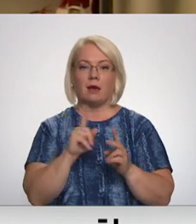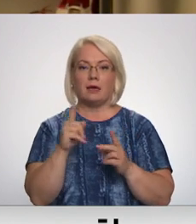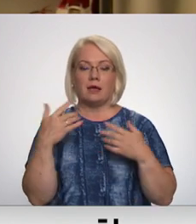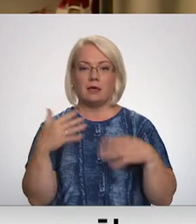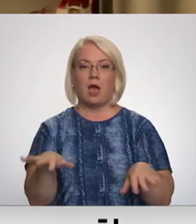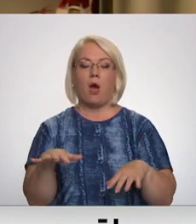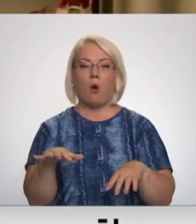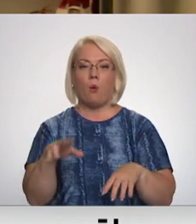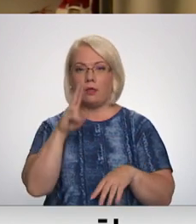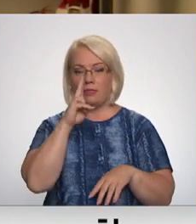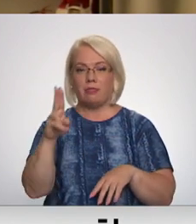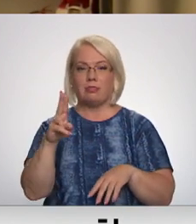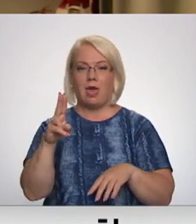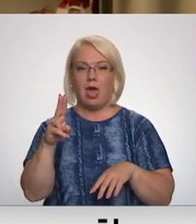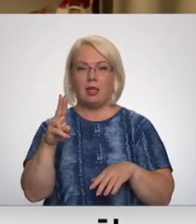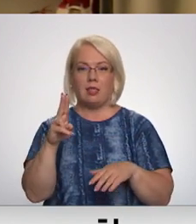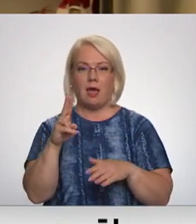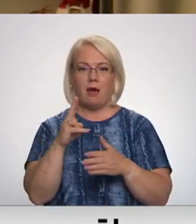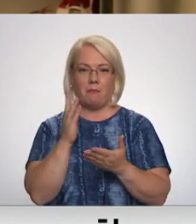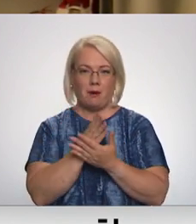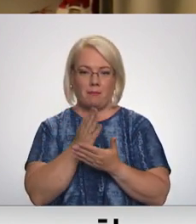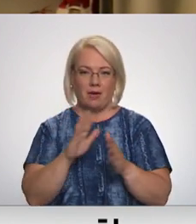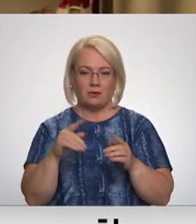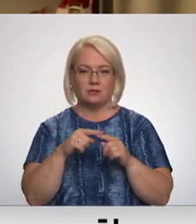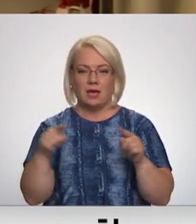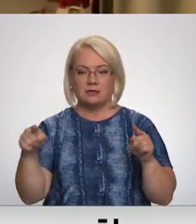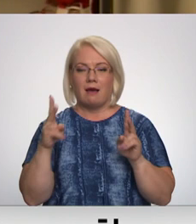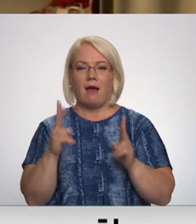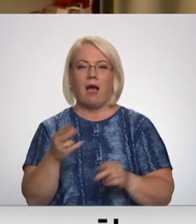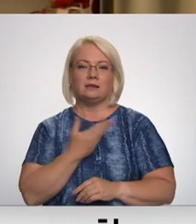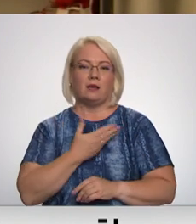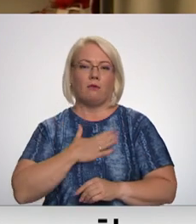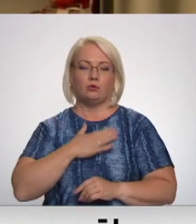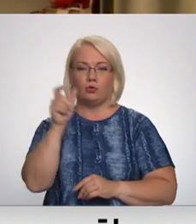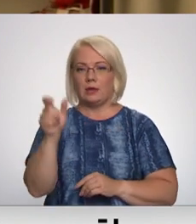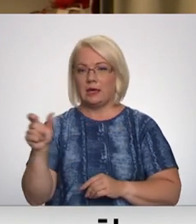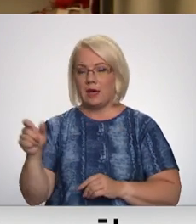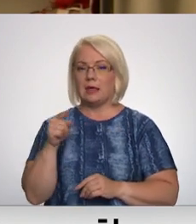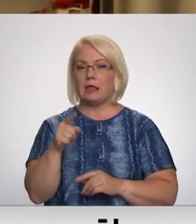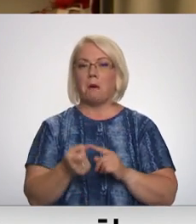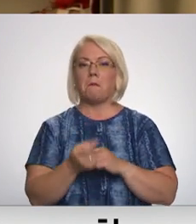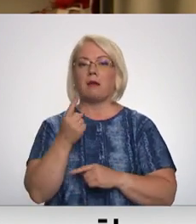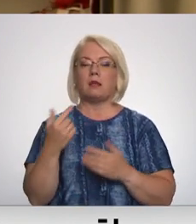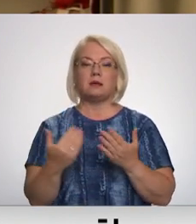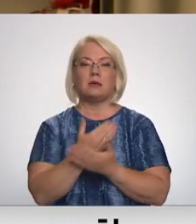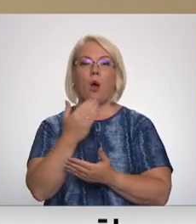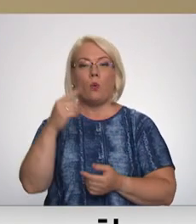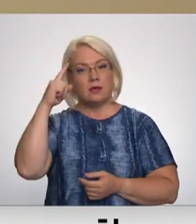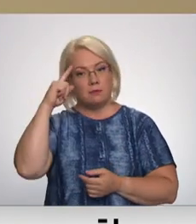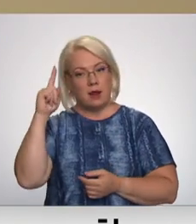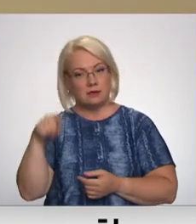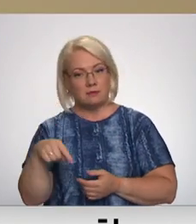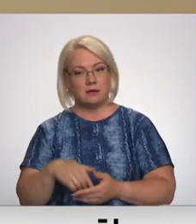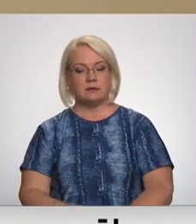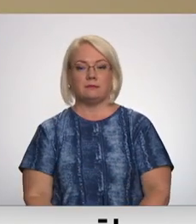pagājusi nedēļa, jā, kā mums dzīvo šeit pirmie klienti, kā viņiem parādās arī jaunas prasmes.